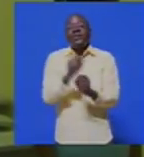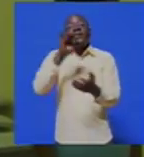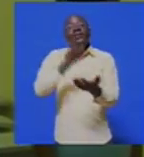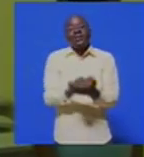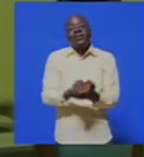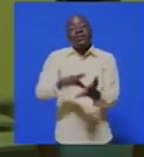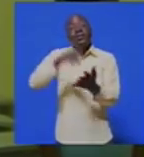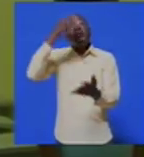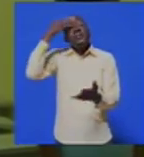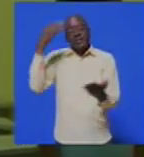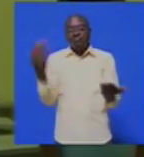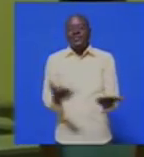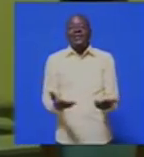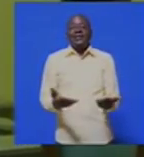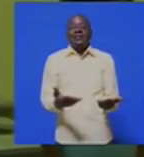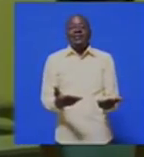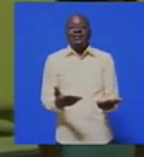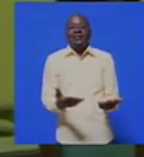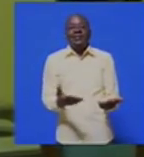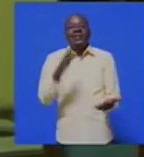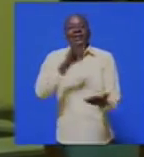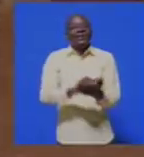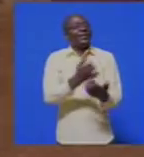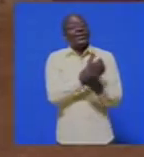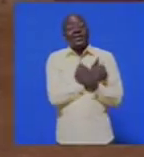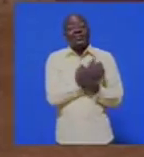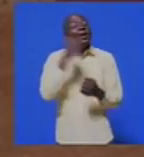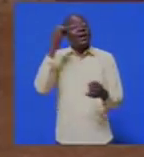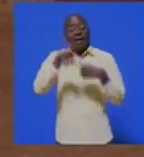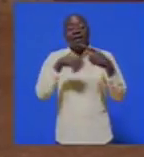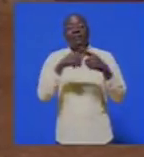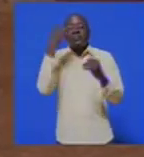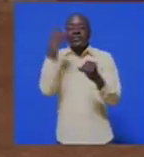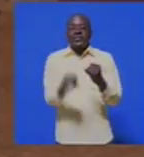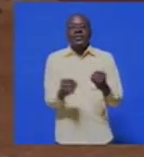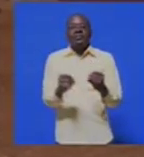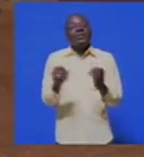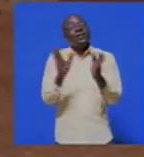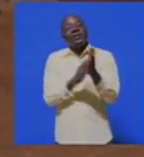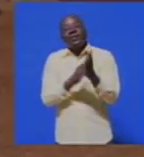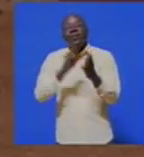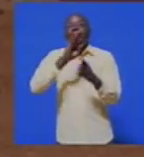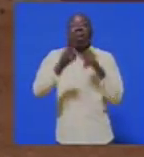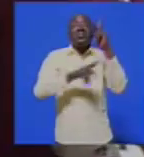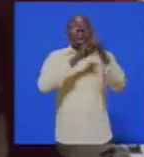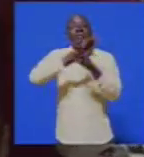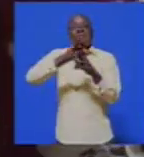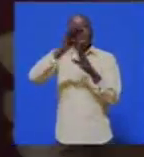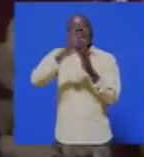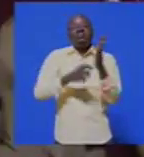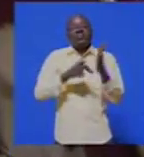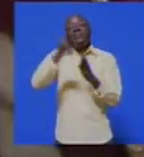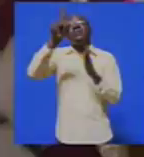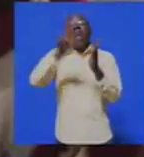ici. Voilà ce que j'aimerais faire à la sortie. Ces établissements publics de formation technique et professionnelle sont